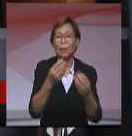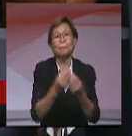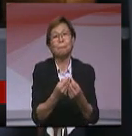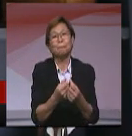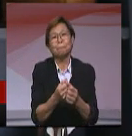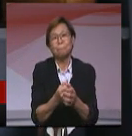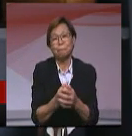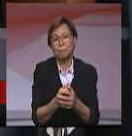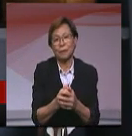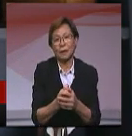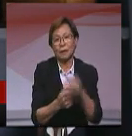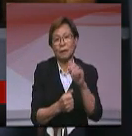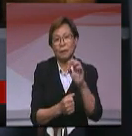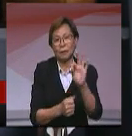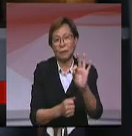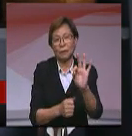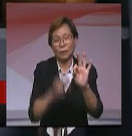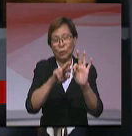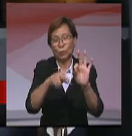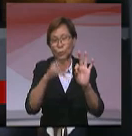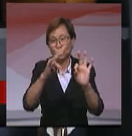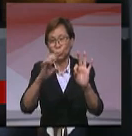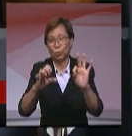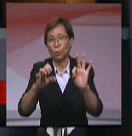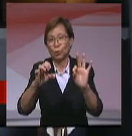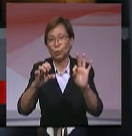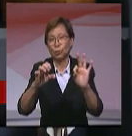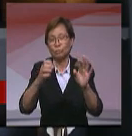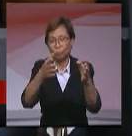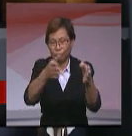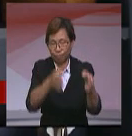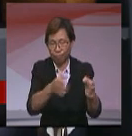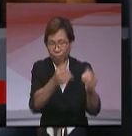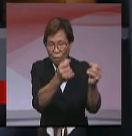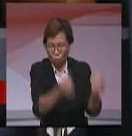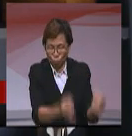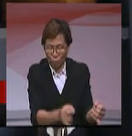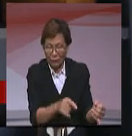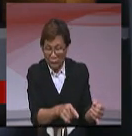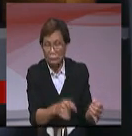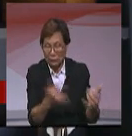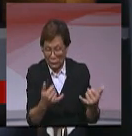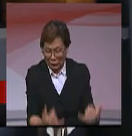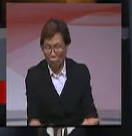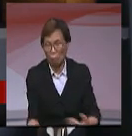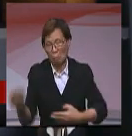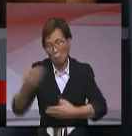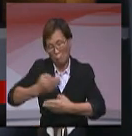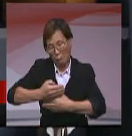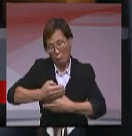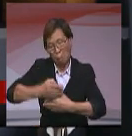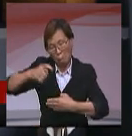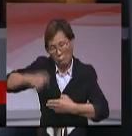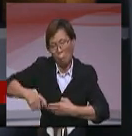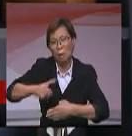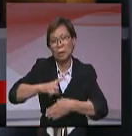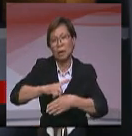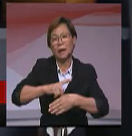itu, seramai 9,700 individu sedang menjalani kuarantin wajib